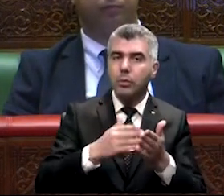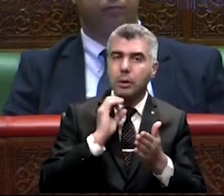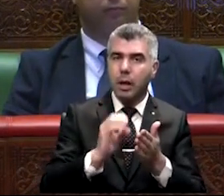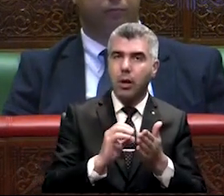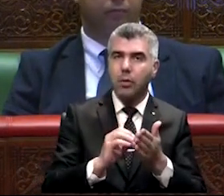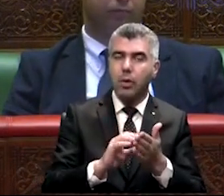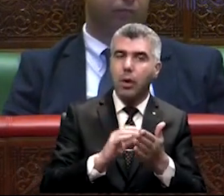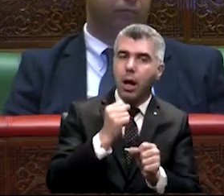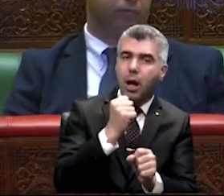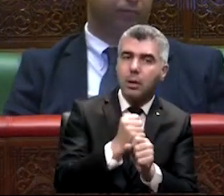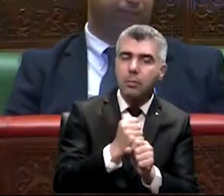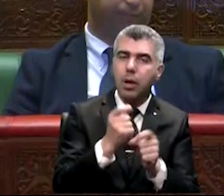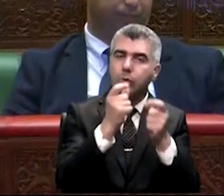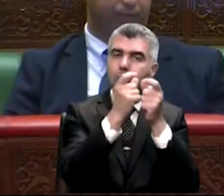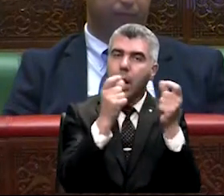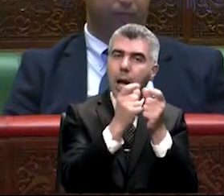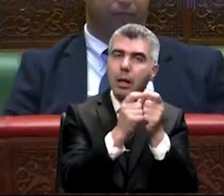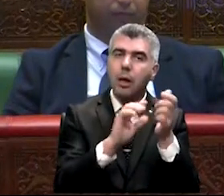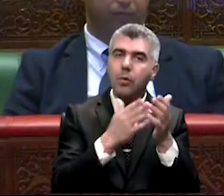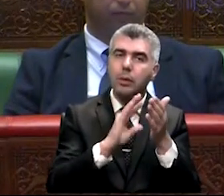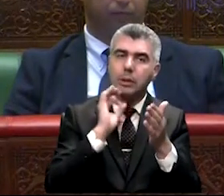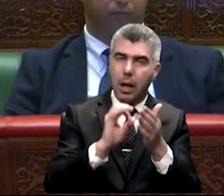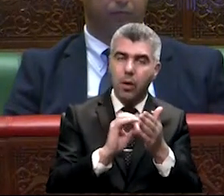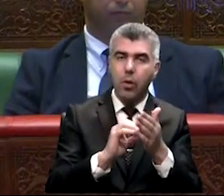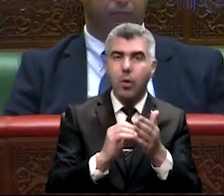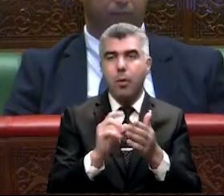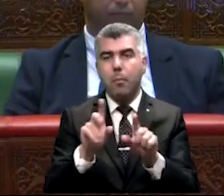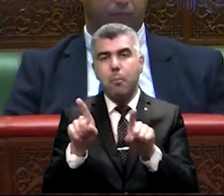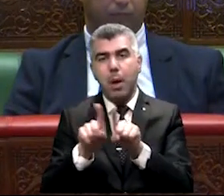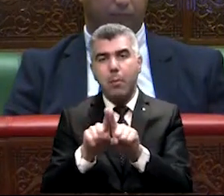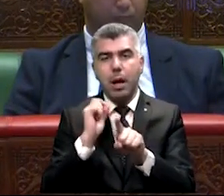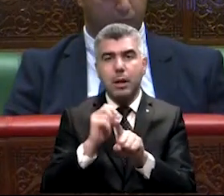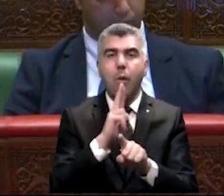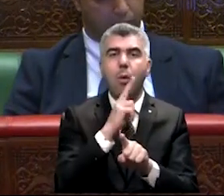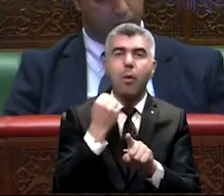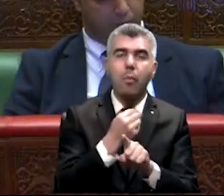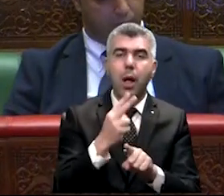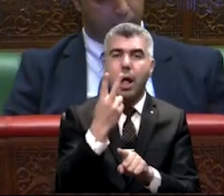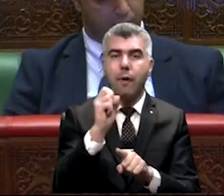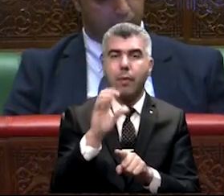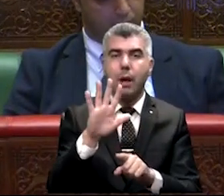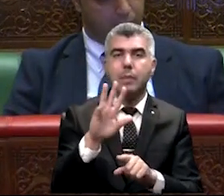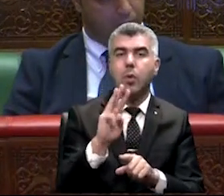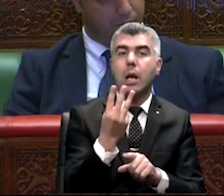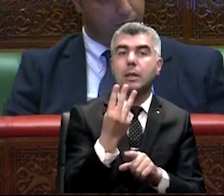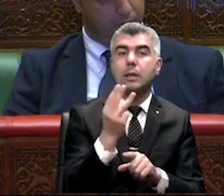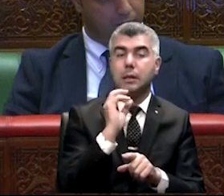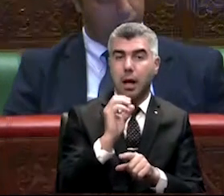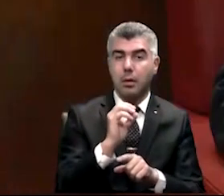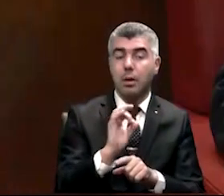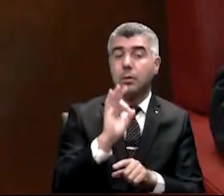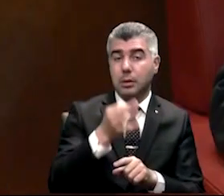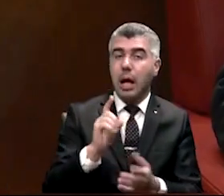ليشغل القطاع الخاص ثلثين الاستثمار وثلث القطاع العام في افق سنه 2035 نرى